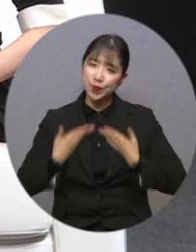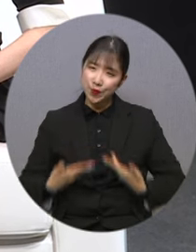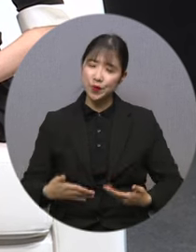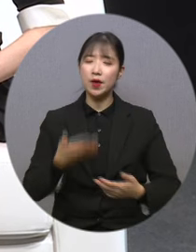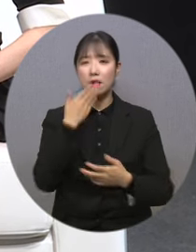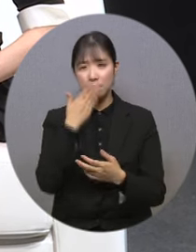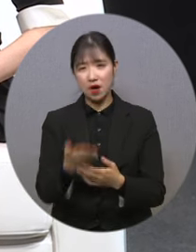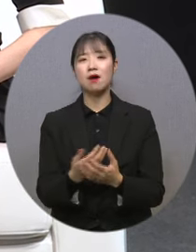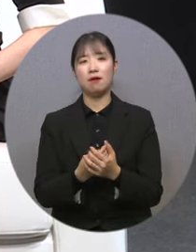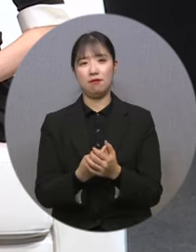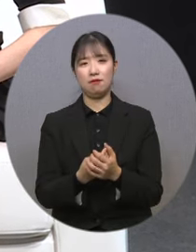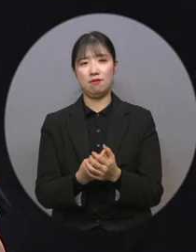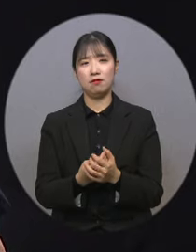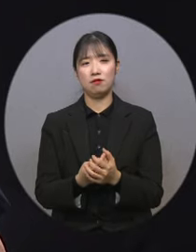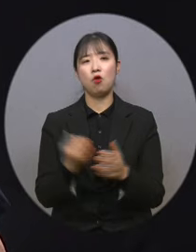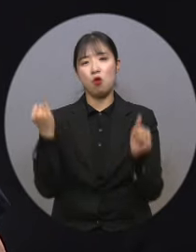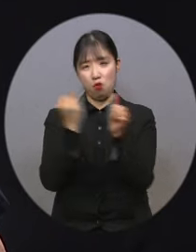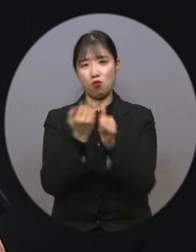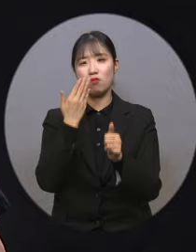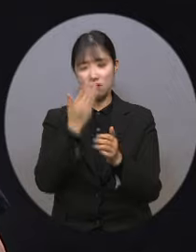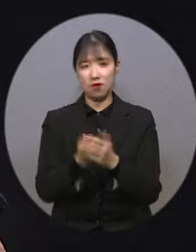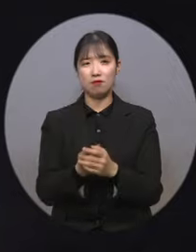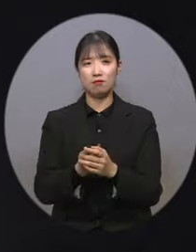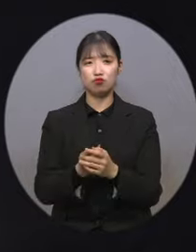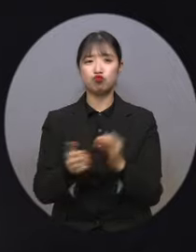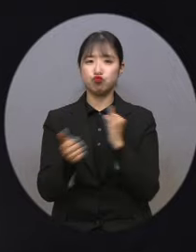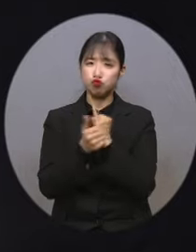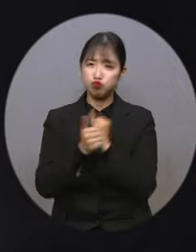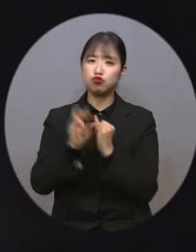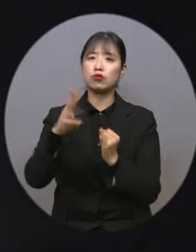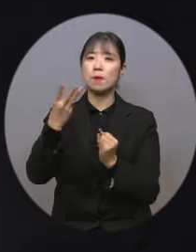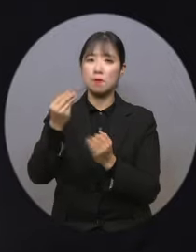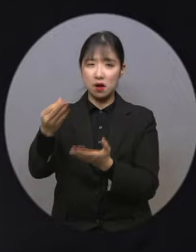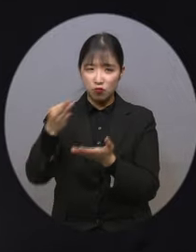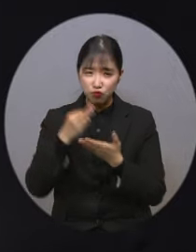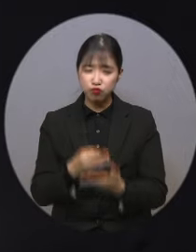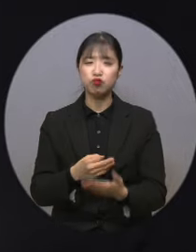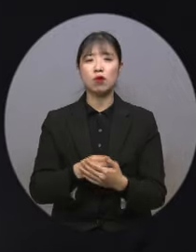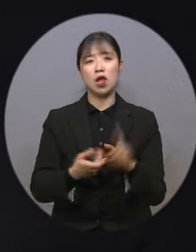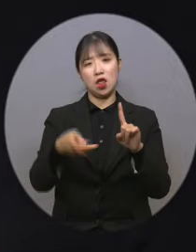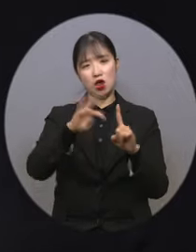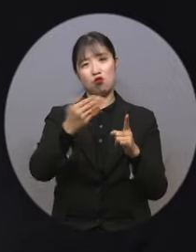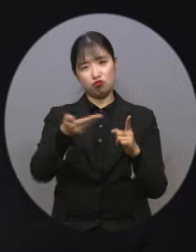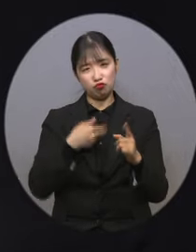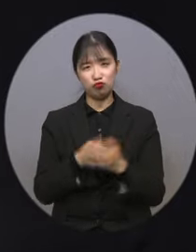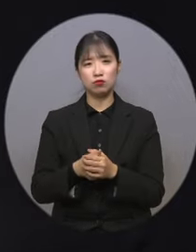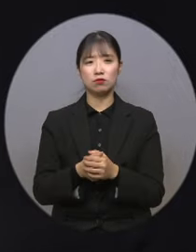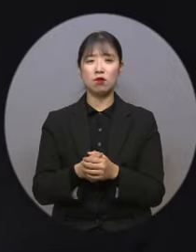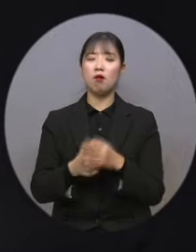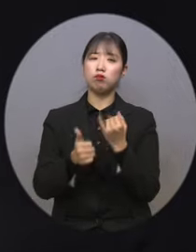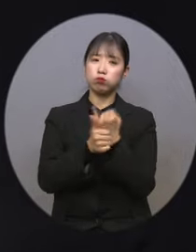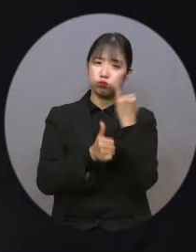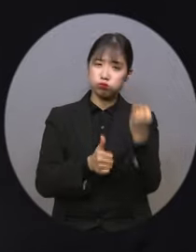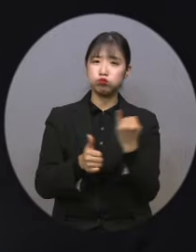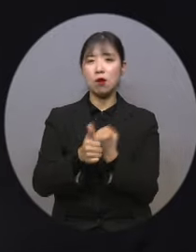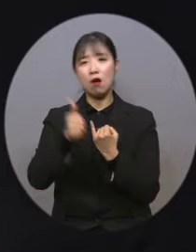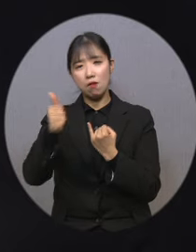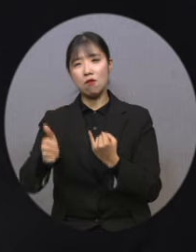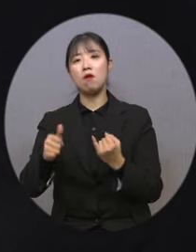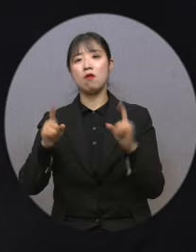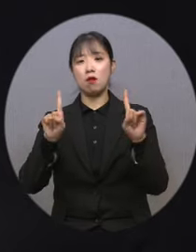300 많이 나오잖아요 또 이름을 주잖아요 다 살 수가 있어요 부인도 의로 남자도 일어